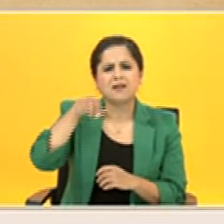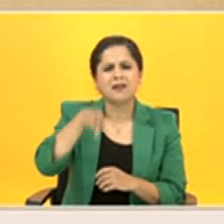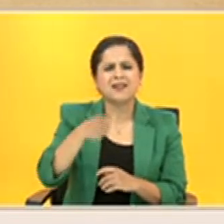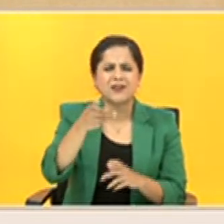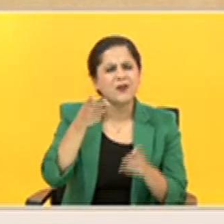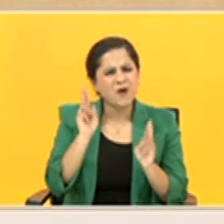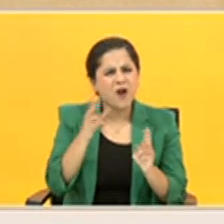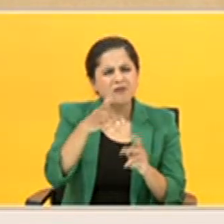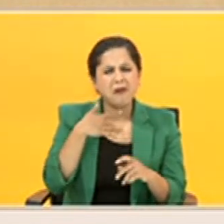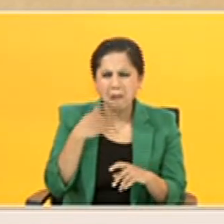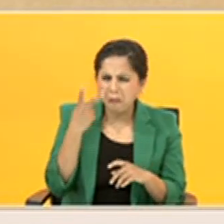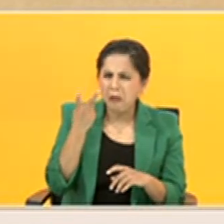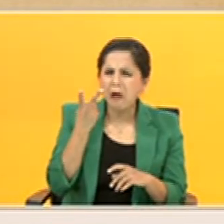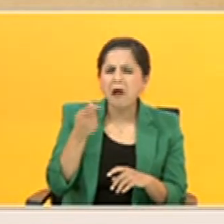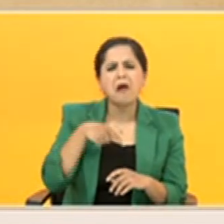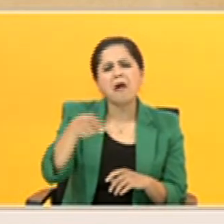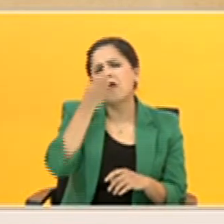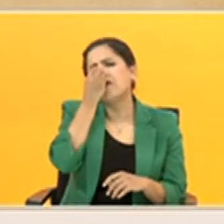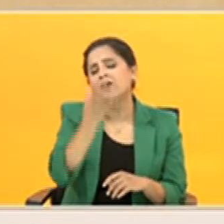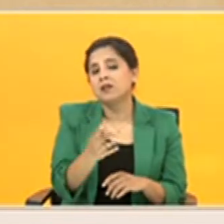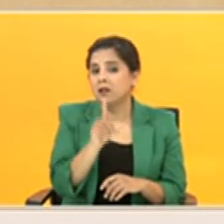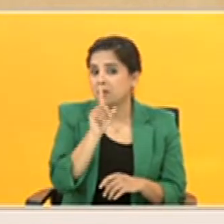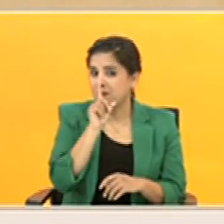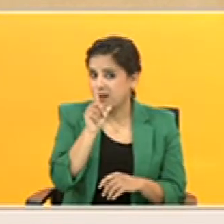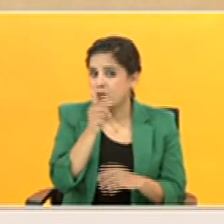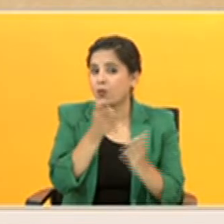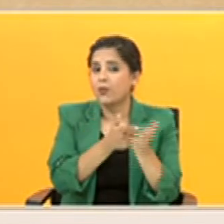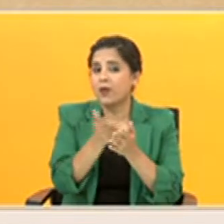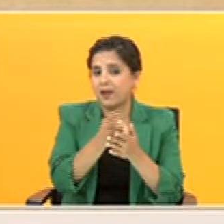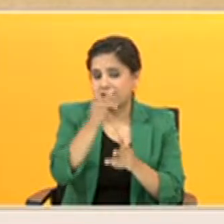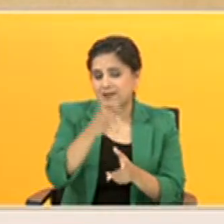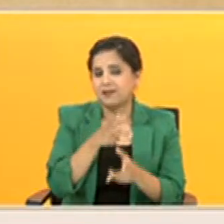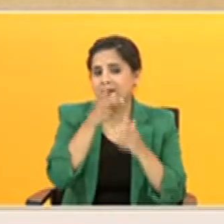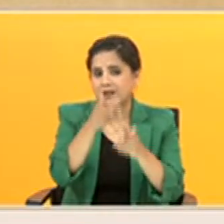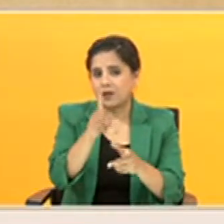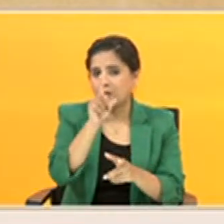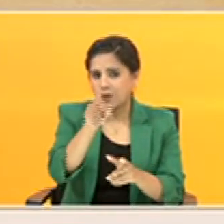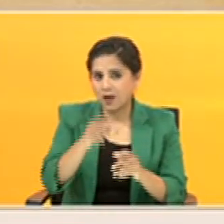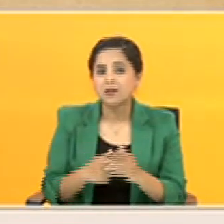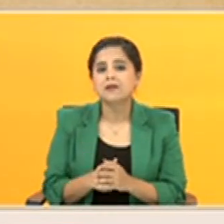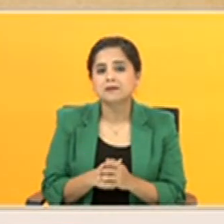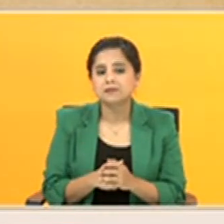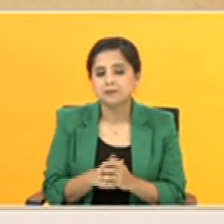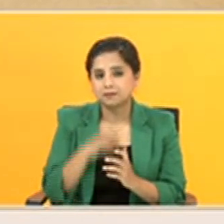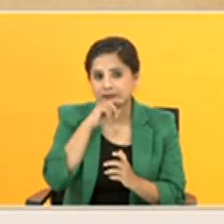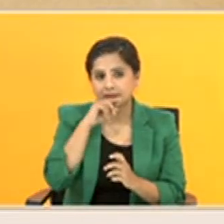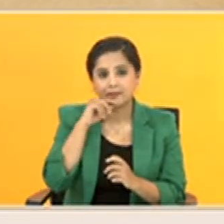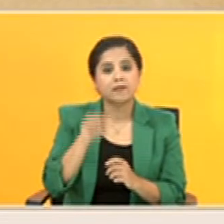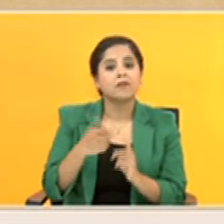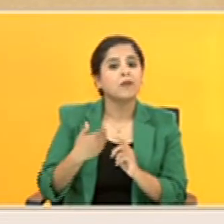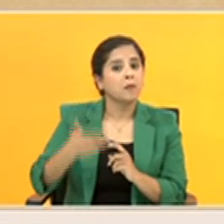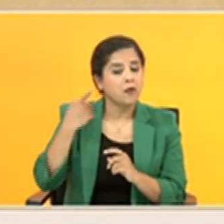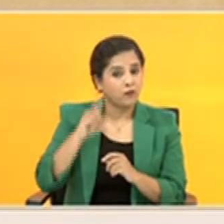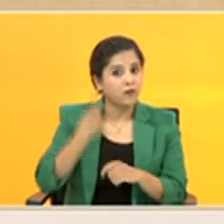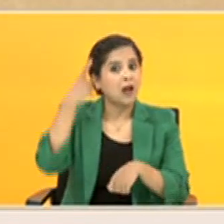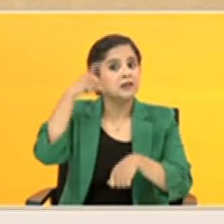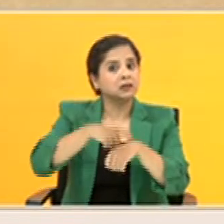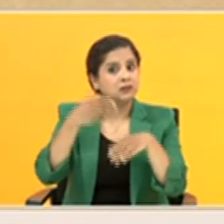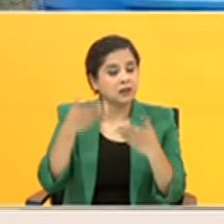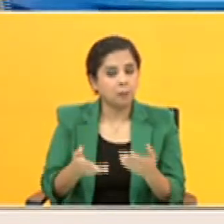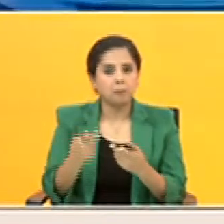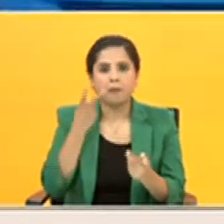है। लेकिन मैं आपको एक ऐसे गांव के बारे में बताना चाहता हूं जहां पहली बार एक बस